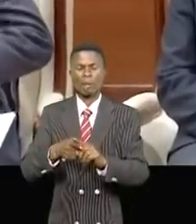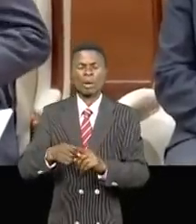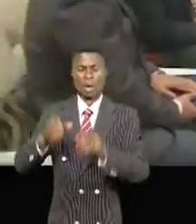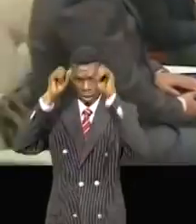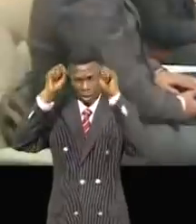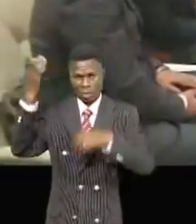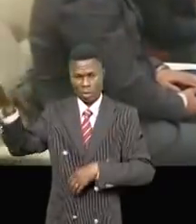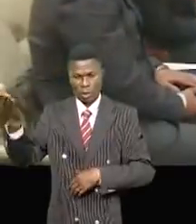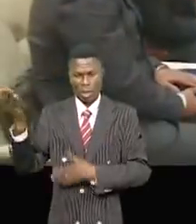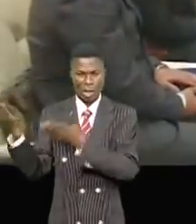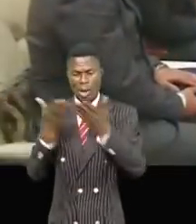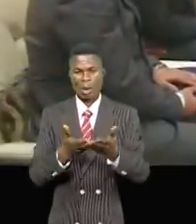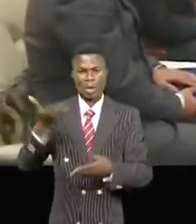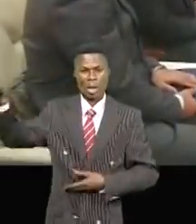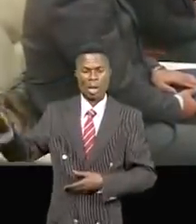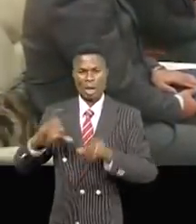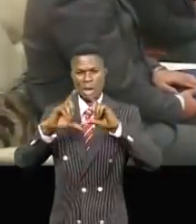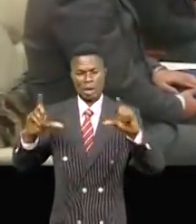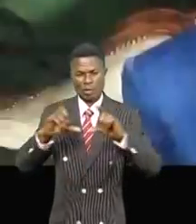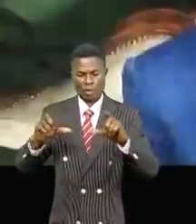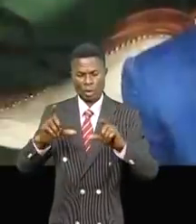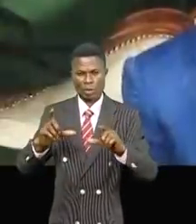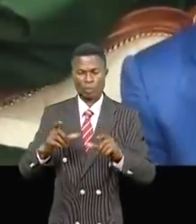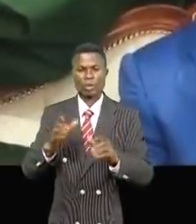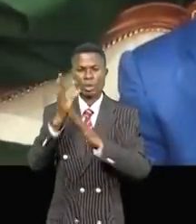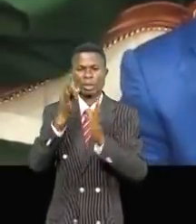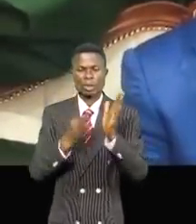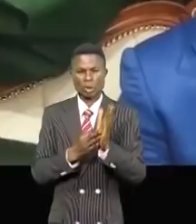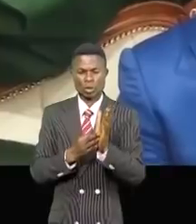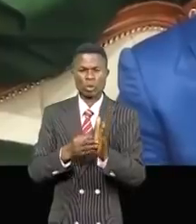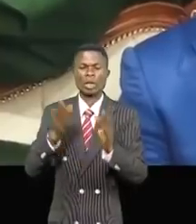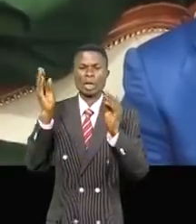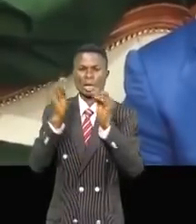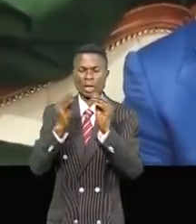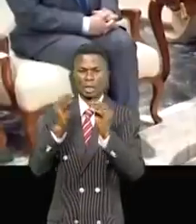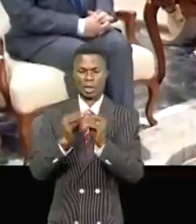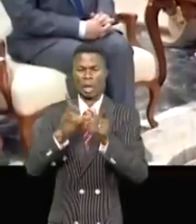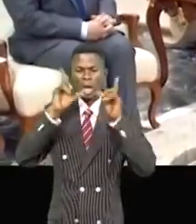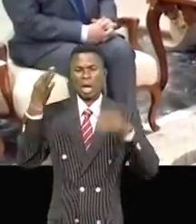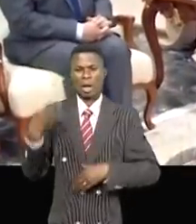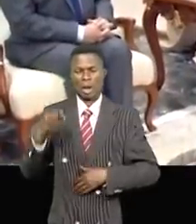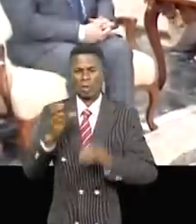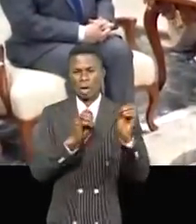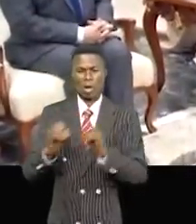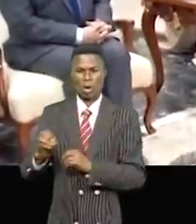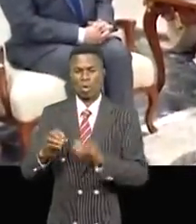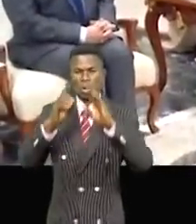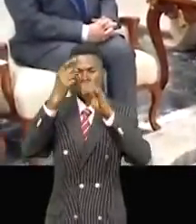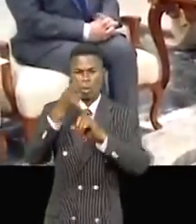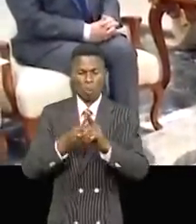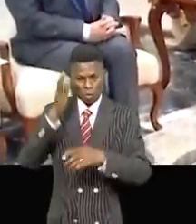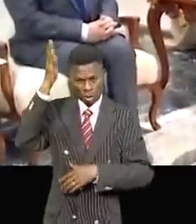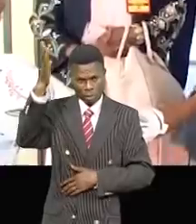et également porteur d'une invitation du chef de l'État au 18e sommet de la francophonie qui se tiendra à Tunis au mois de novembre